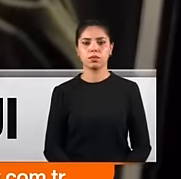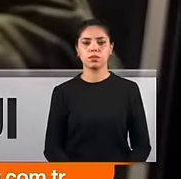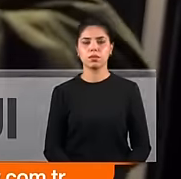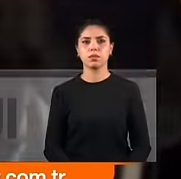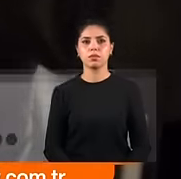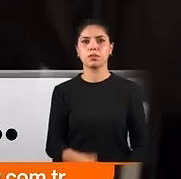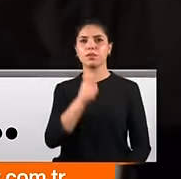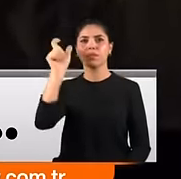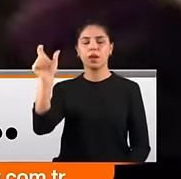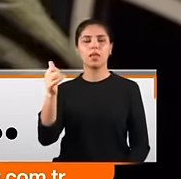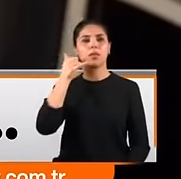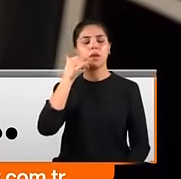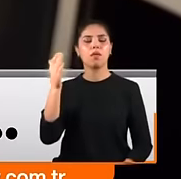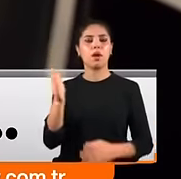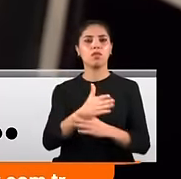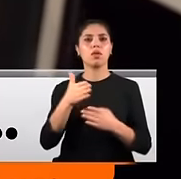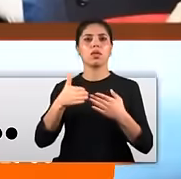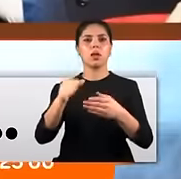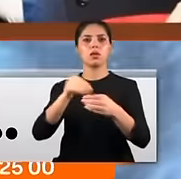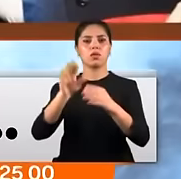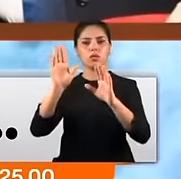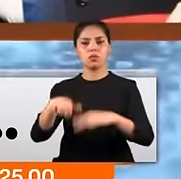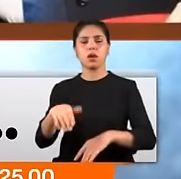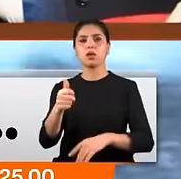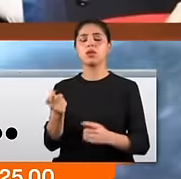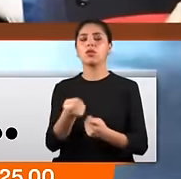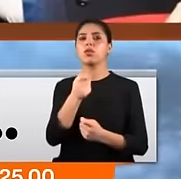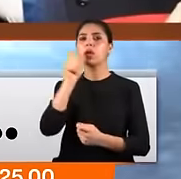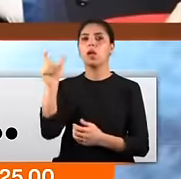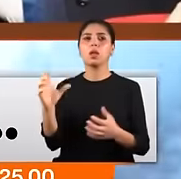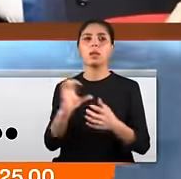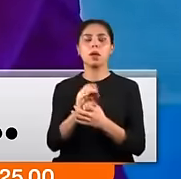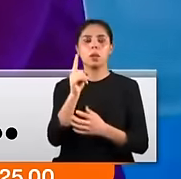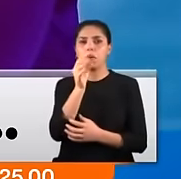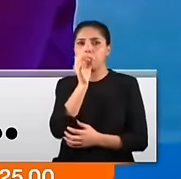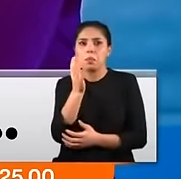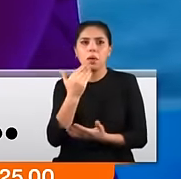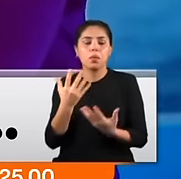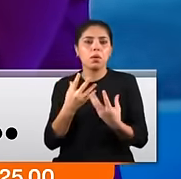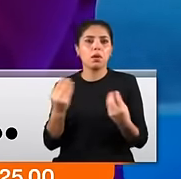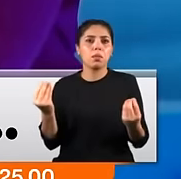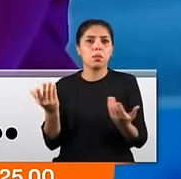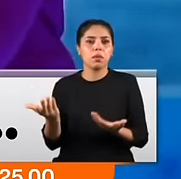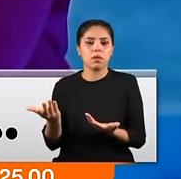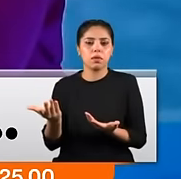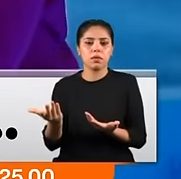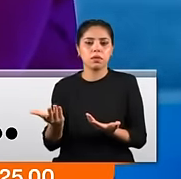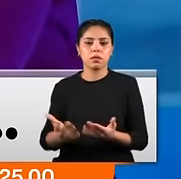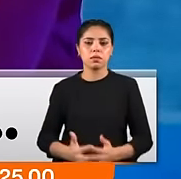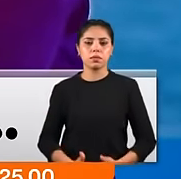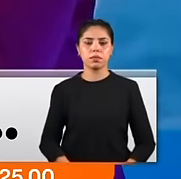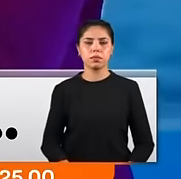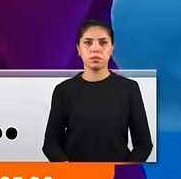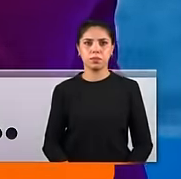Cinkaya'nın cep telefonu ve eşyaları da teknedeydi ama iş adamına dair en ufak bir ize rastlanmadı. Şu anda güzel gidiyor gibi gözüksek